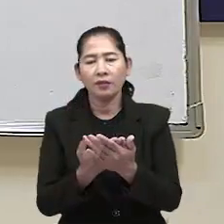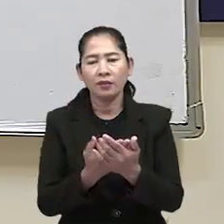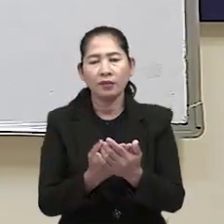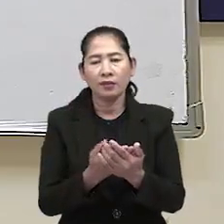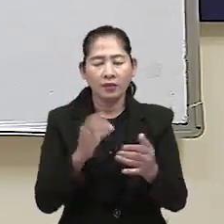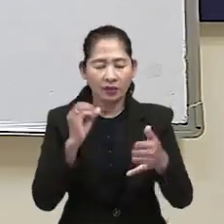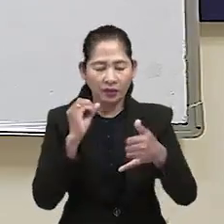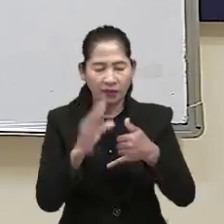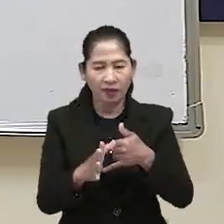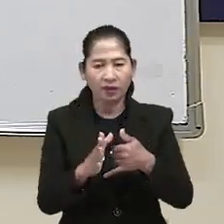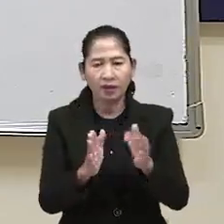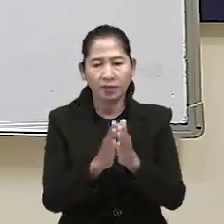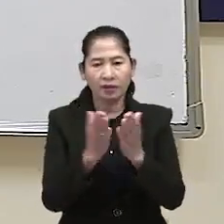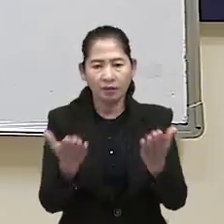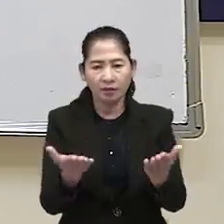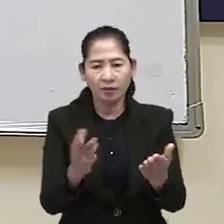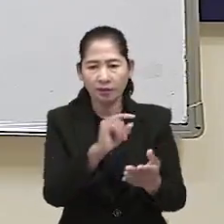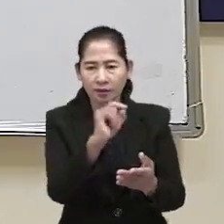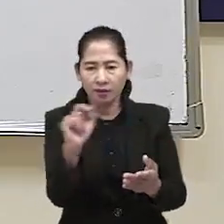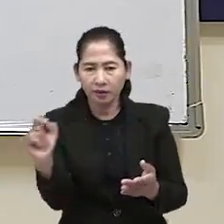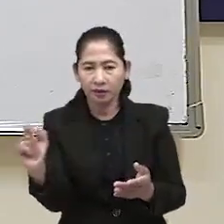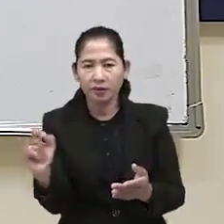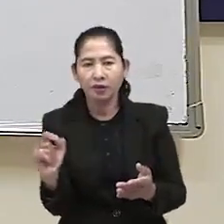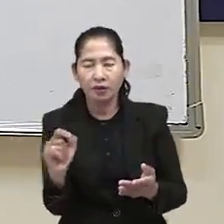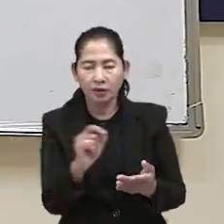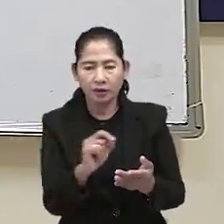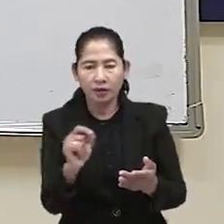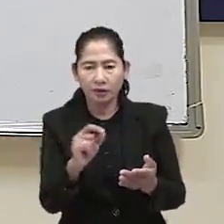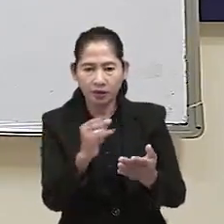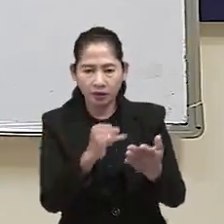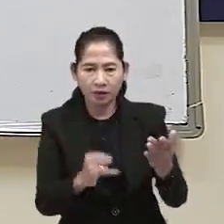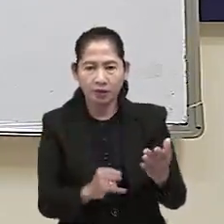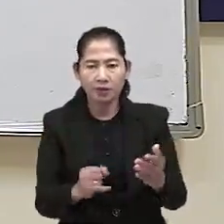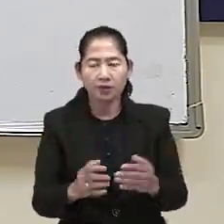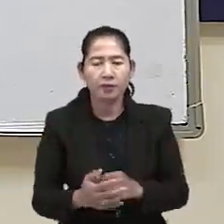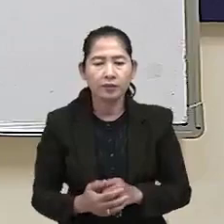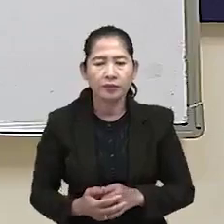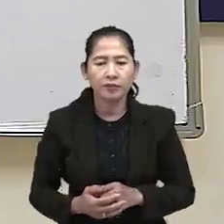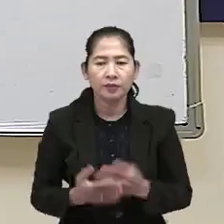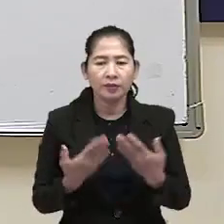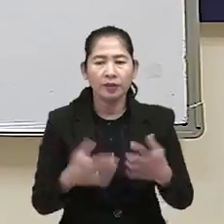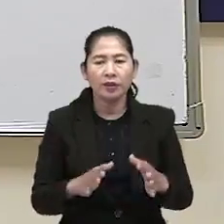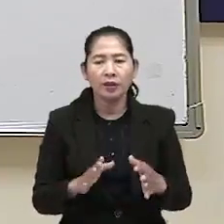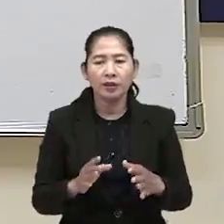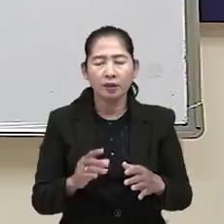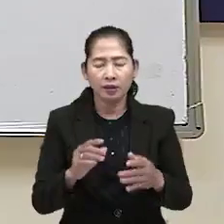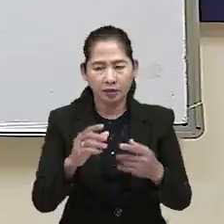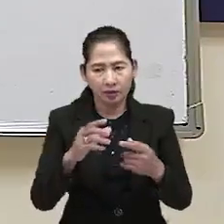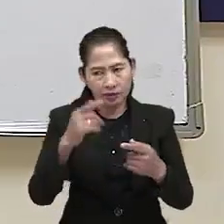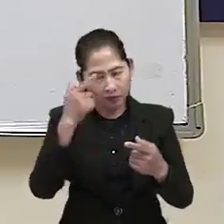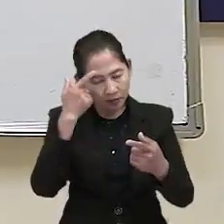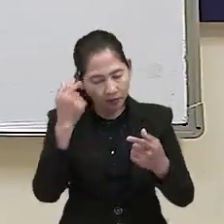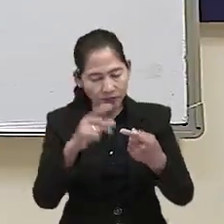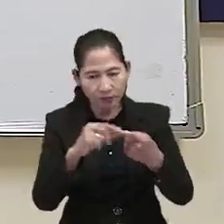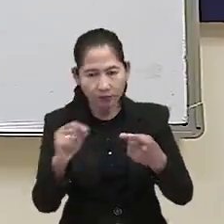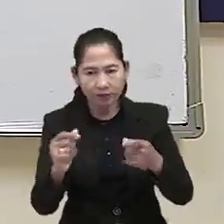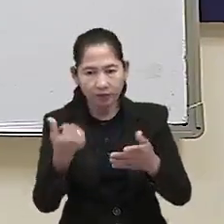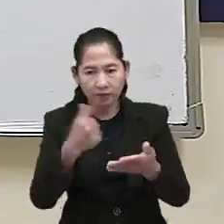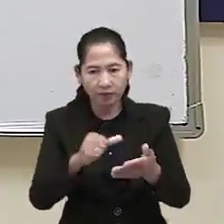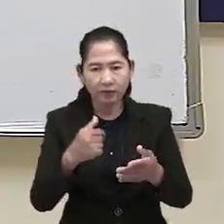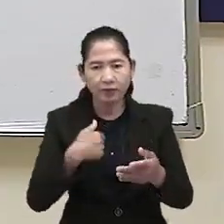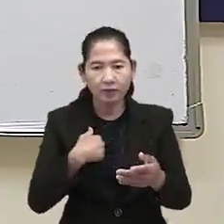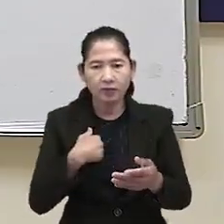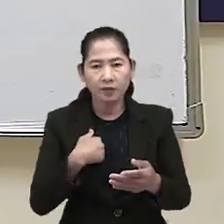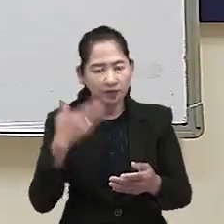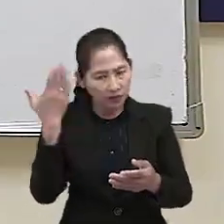ចាប់ផ្ដើមកូនយកសភៅដែលកូនសរសេរអំបញ្ញមិញសំណេរព្រៀងរបស់កូនឡើងមកខាងលើណាកូនណាហើយកូនប្រើខ្មៅដៃក្នុងការផ្ទៀងផ្ទាត់ជាមួយអ្នកគ្រូ